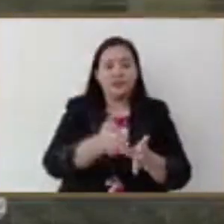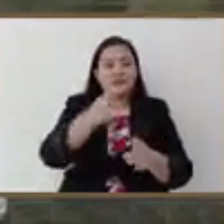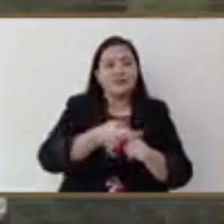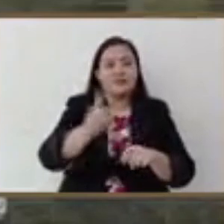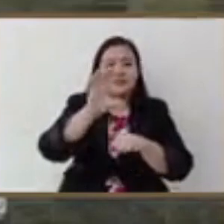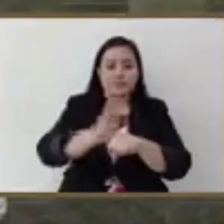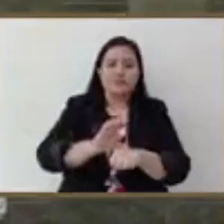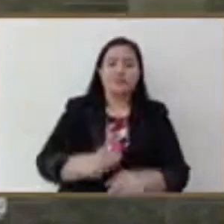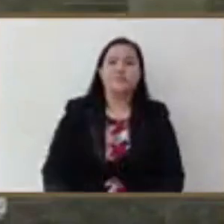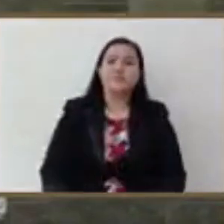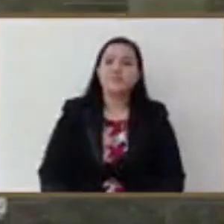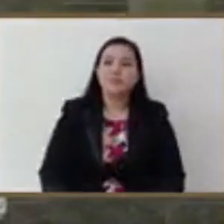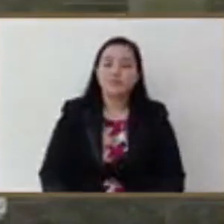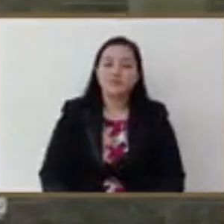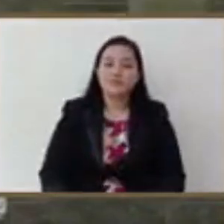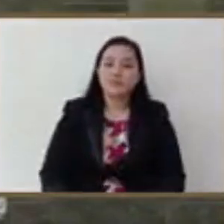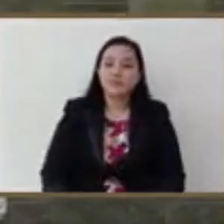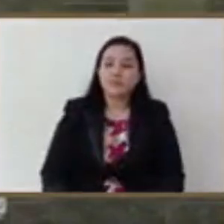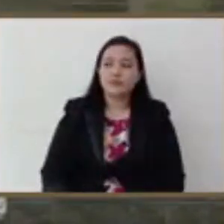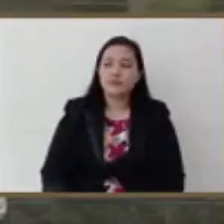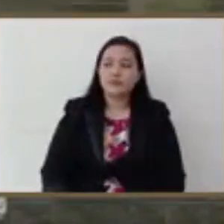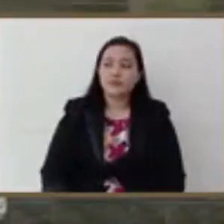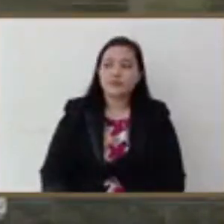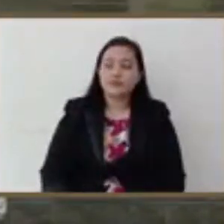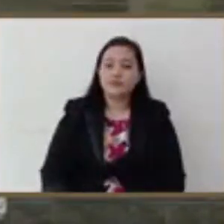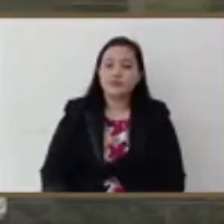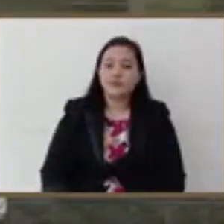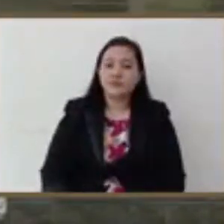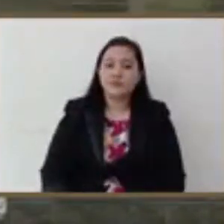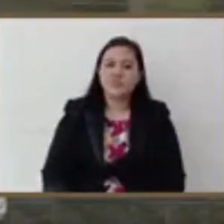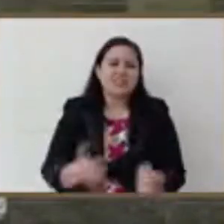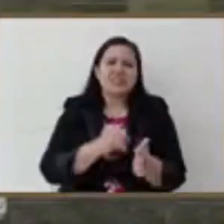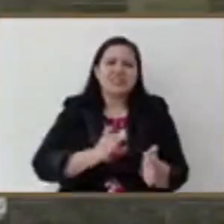Kapatid, mas pangit mga kapatid, nagbibihis tayo ng ganito, pero wala tayong respeto.